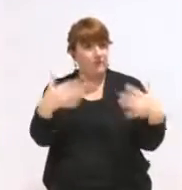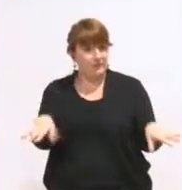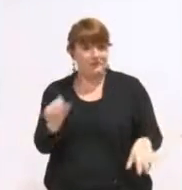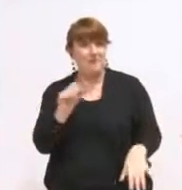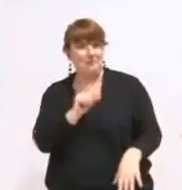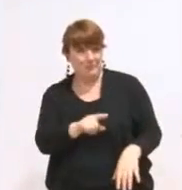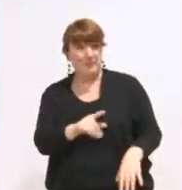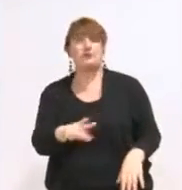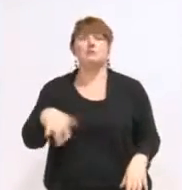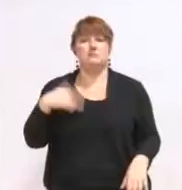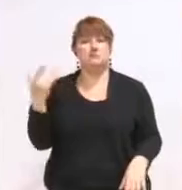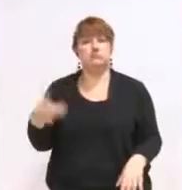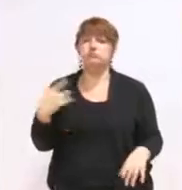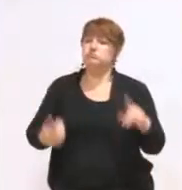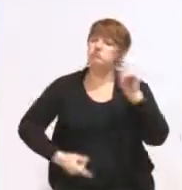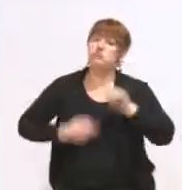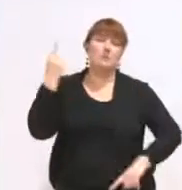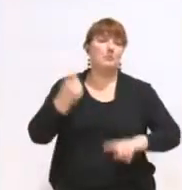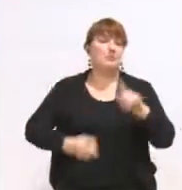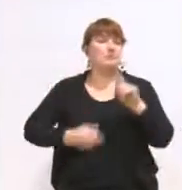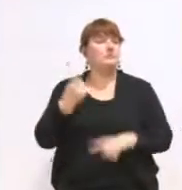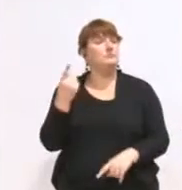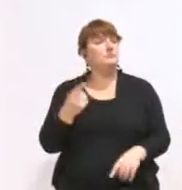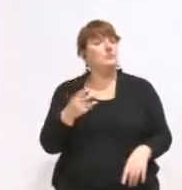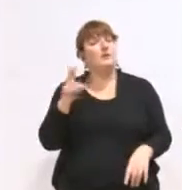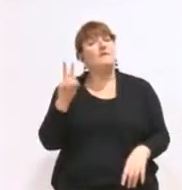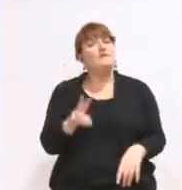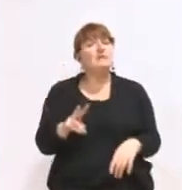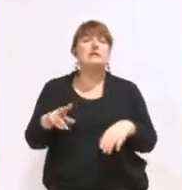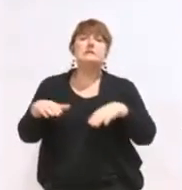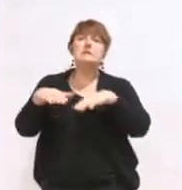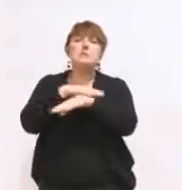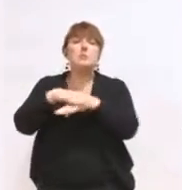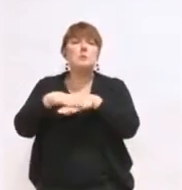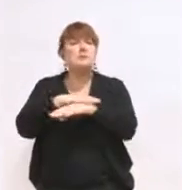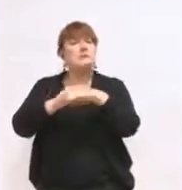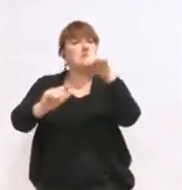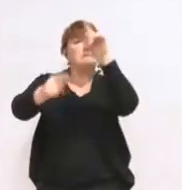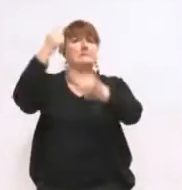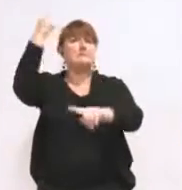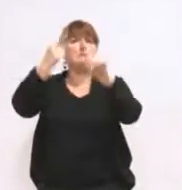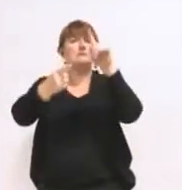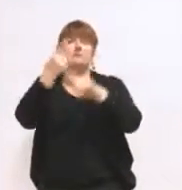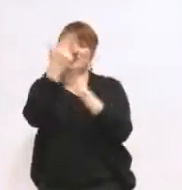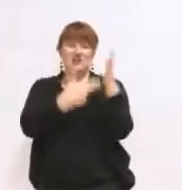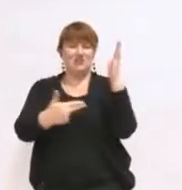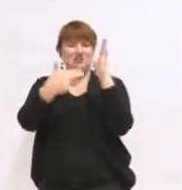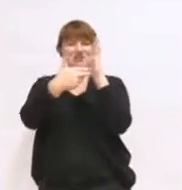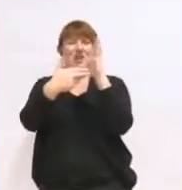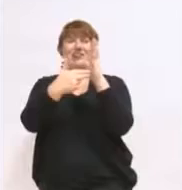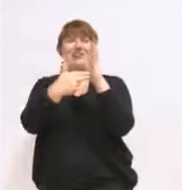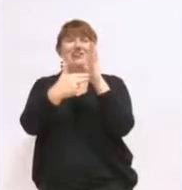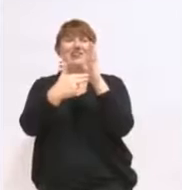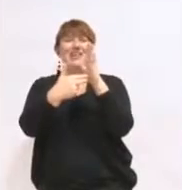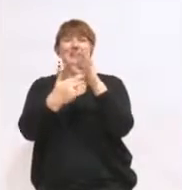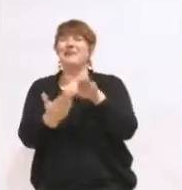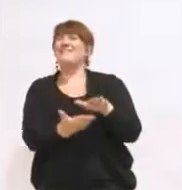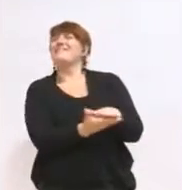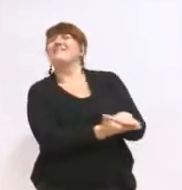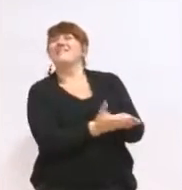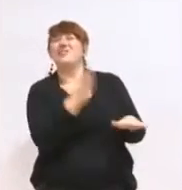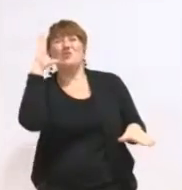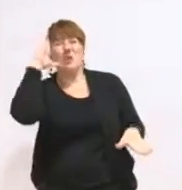dire à l'époque, il s'agit là d'une politique ambitieuse. Pour que cette charte ne reste pas à l'état de bonnes intentions, il est nécessaire que tous les services,